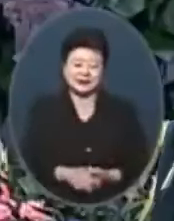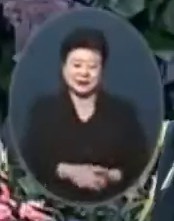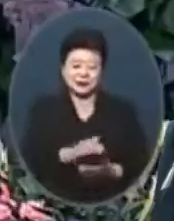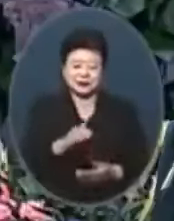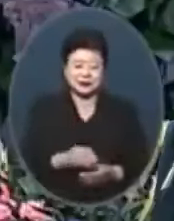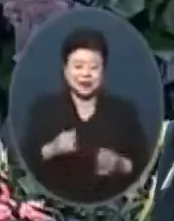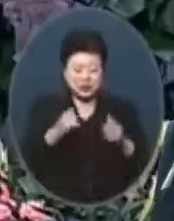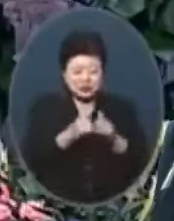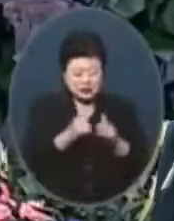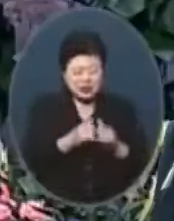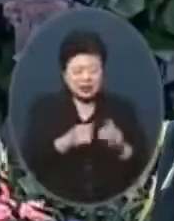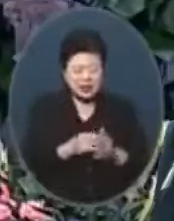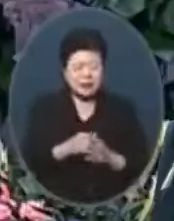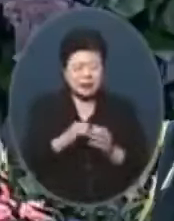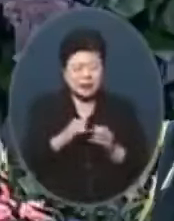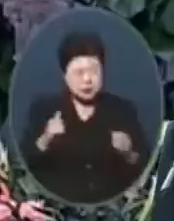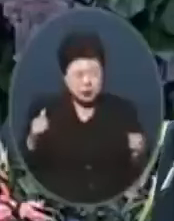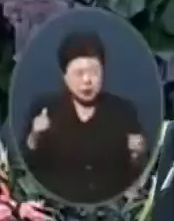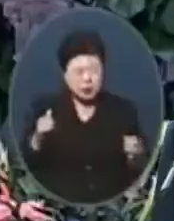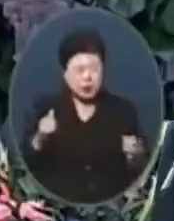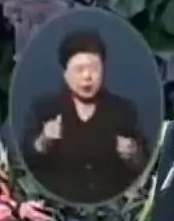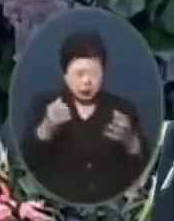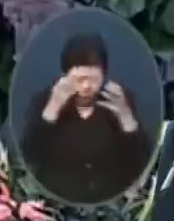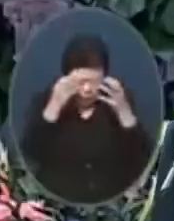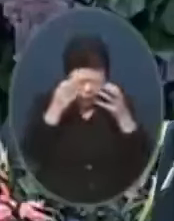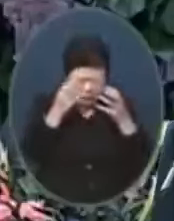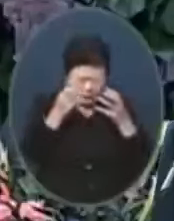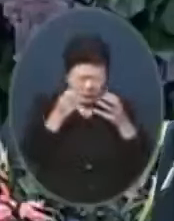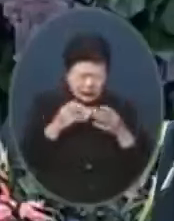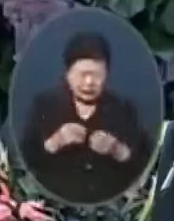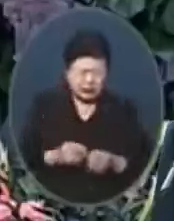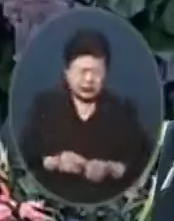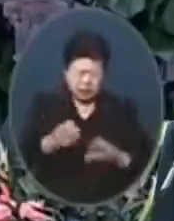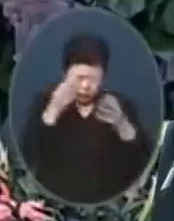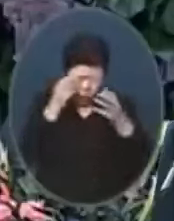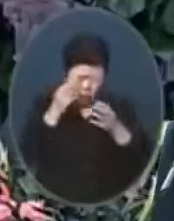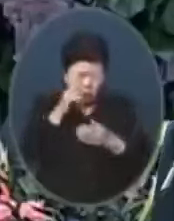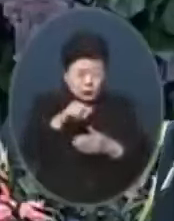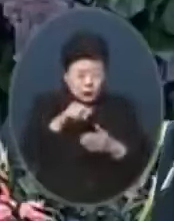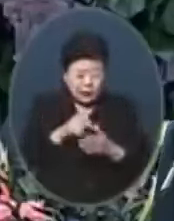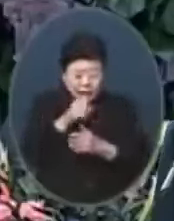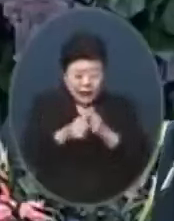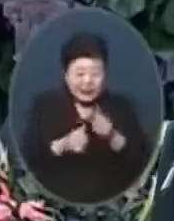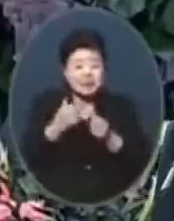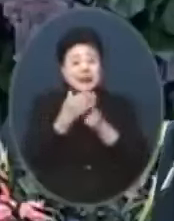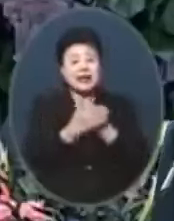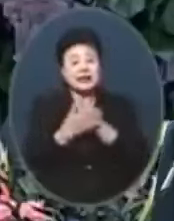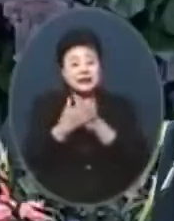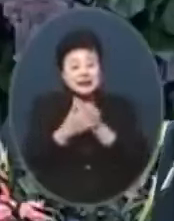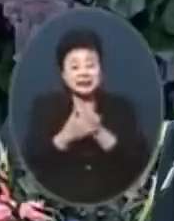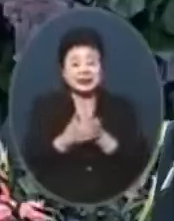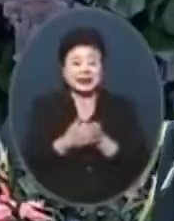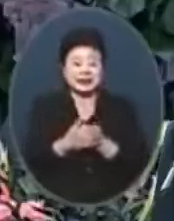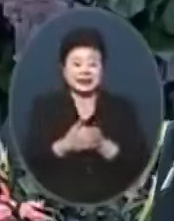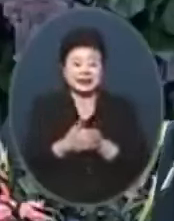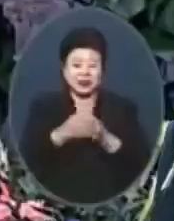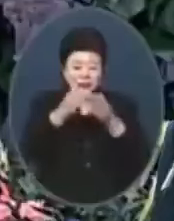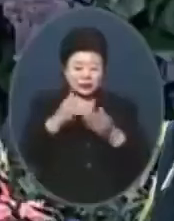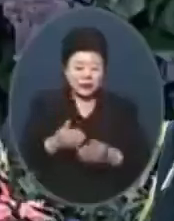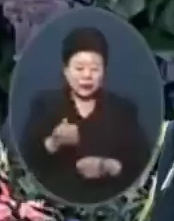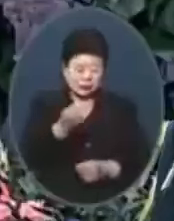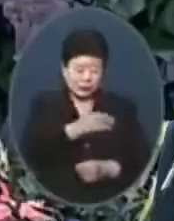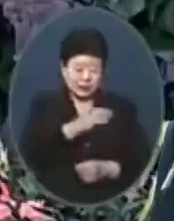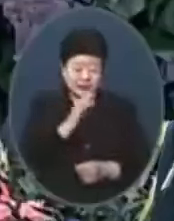우리는 전쟁으로 인해 민족적인 순환과 모진 고통의 역사 속에서 하나님의 은혜로 오늘날 이렇게 잘 살 수 있게 된